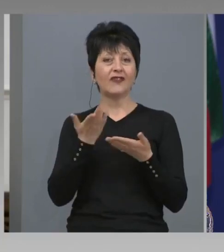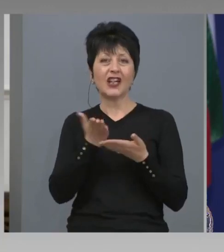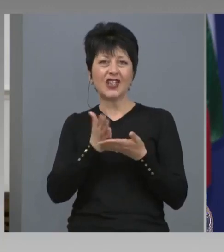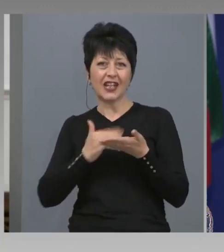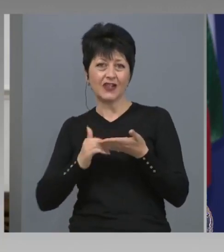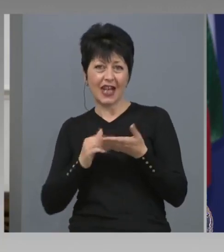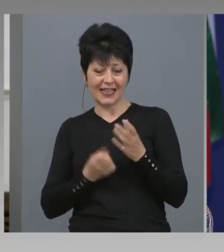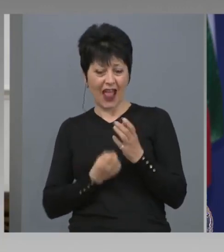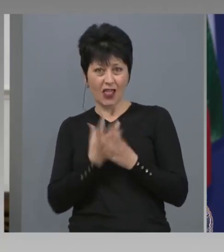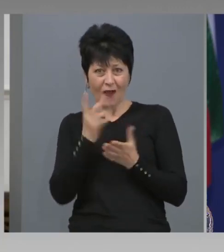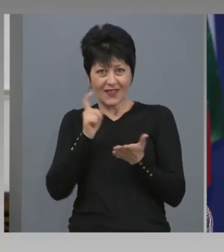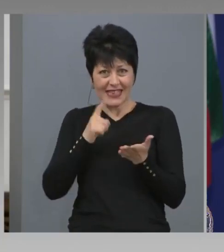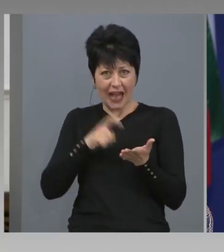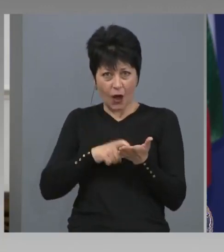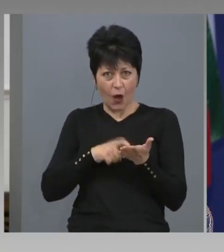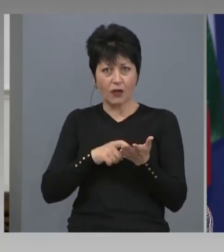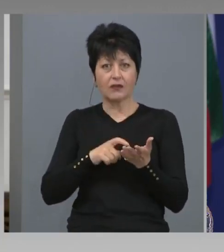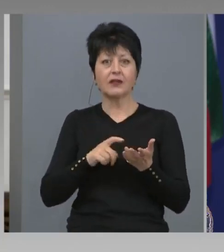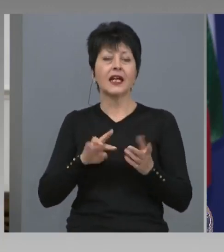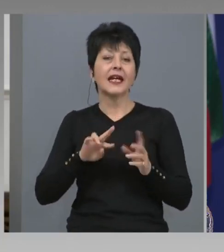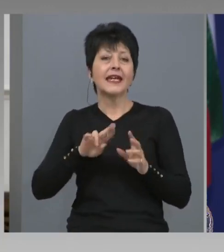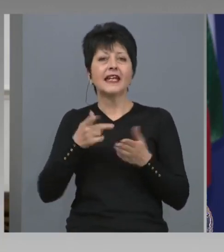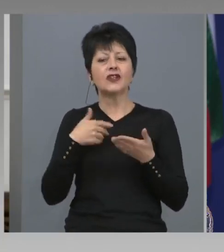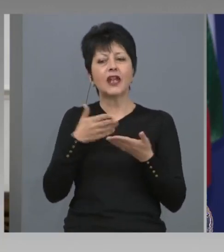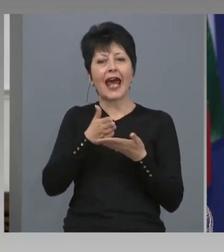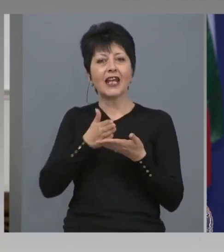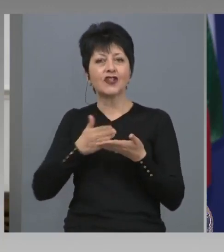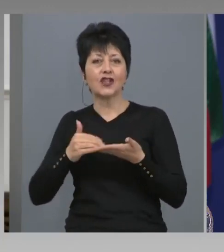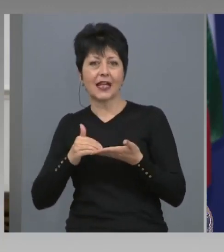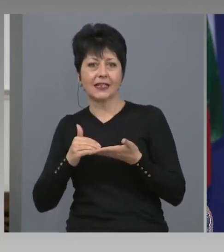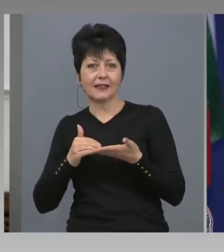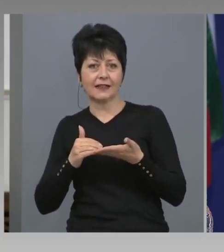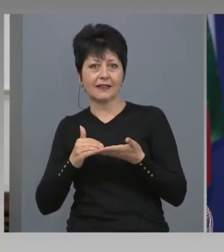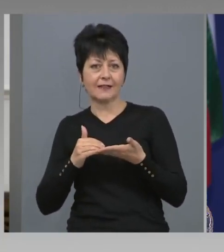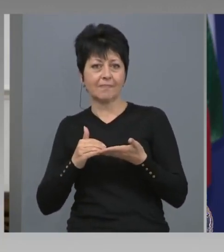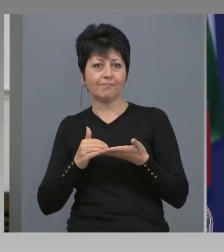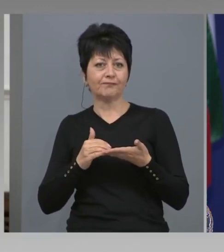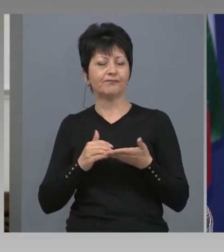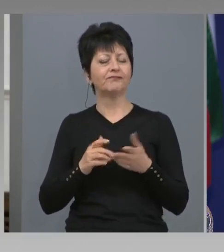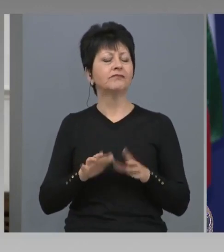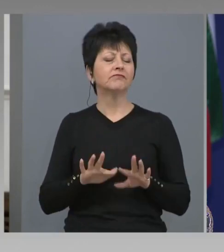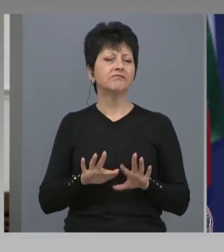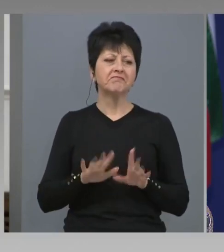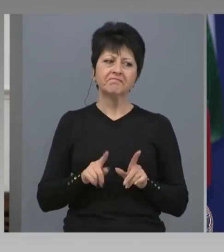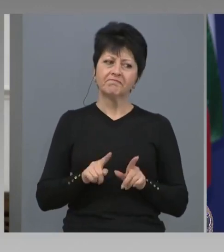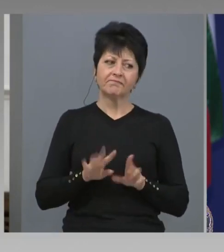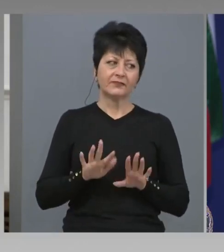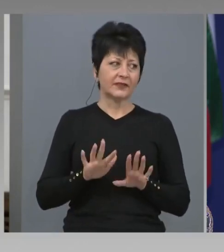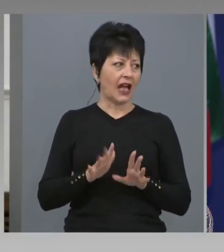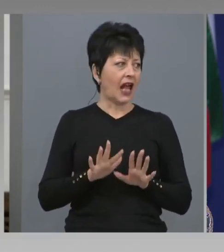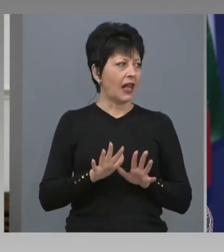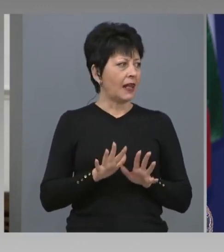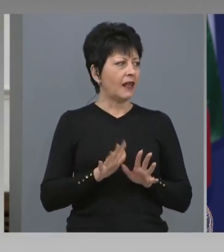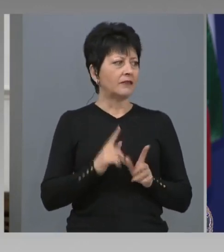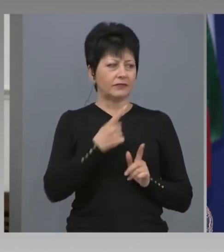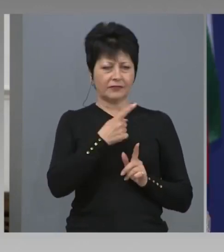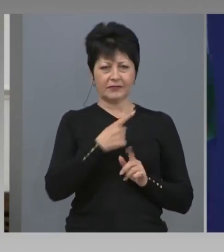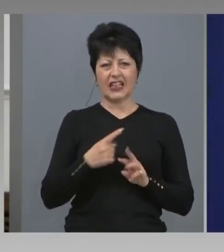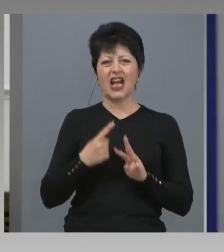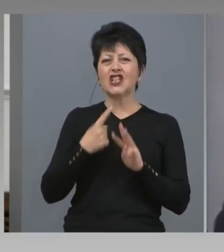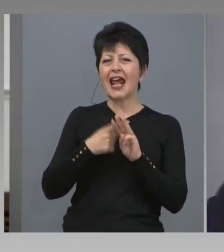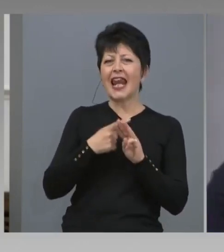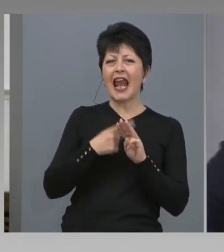или просто ще бъде съвсем нов закон. Това е много важно, защото дали всички тези мерки влизат вътре. Дали в два... Желязков, я като